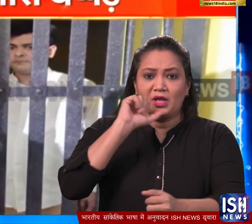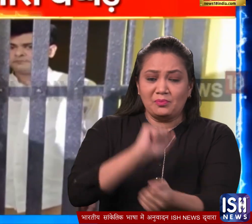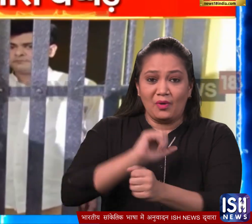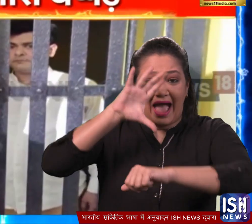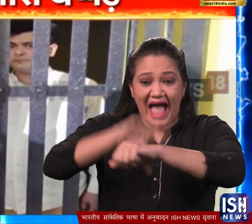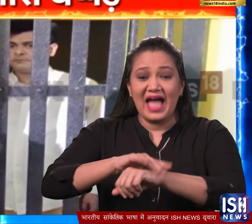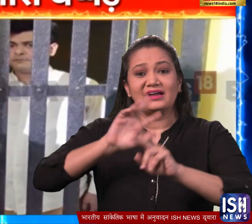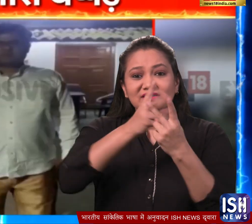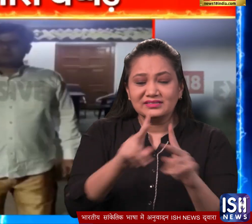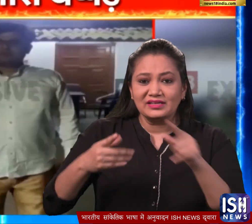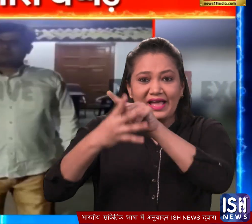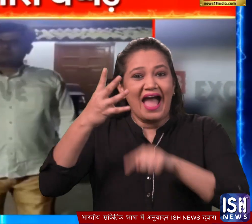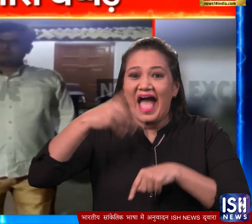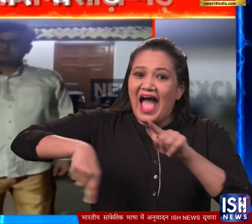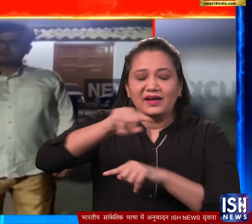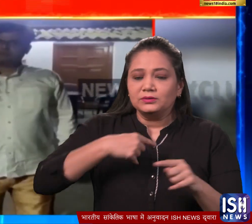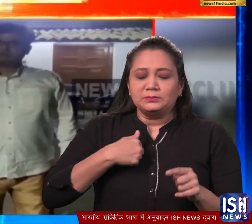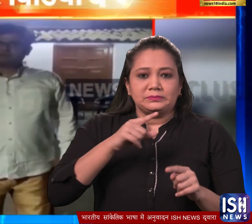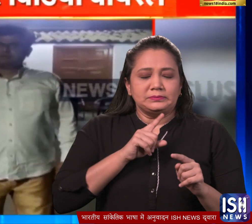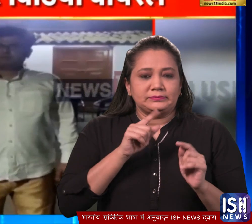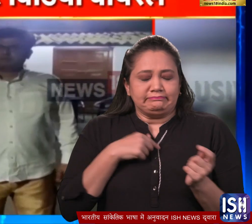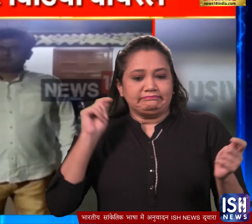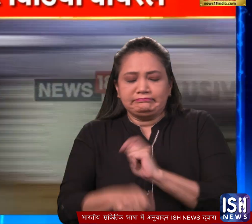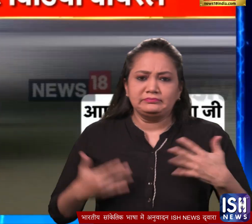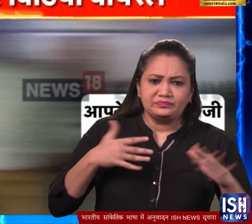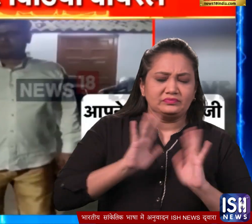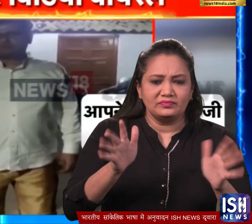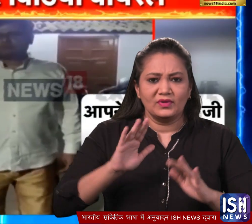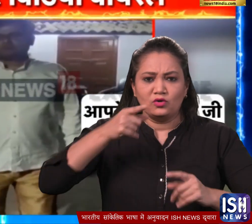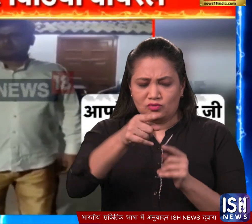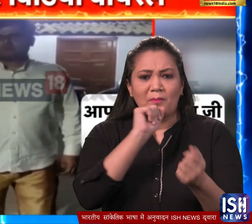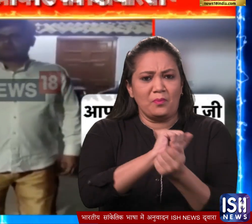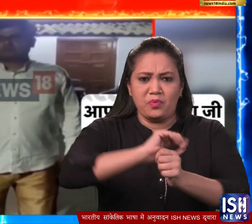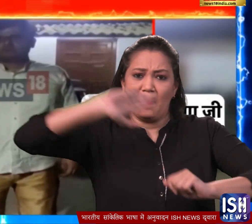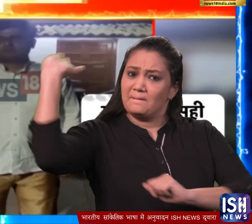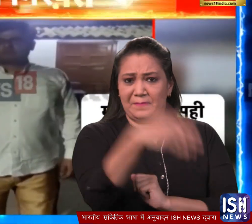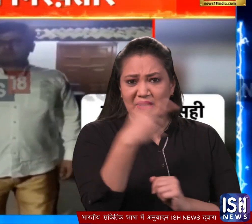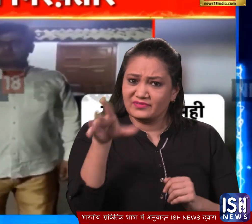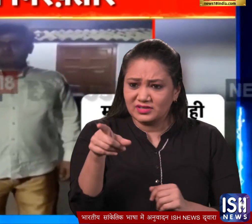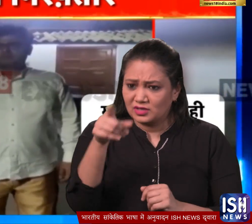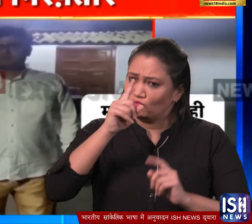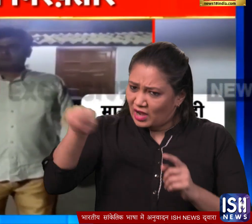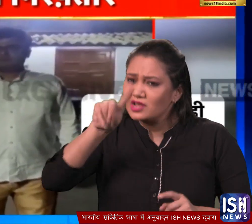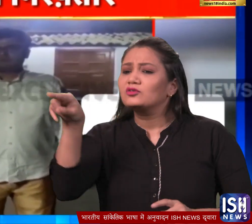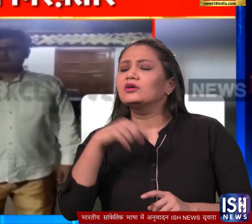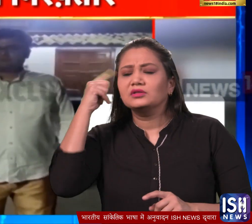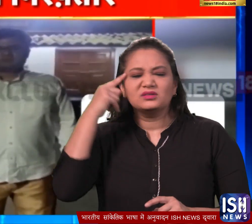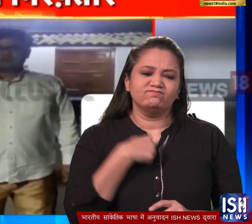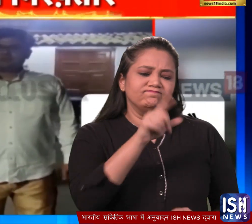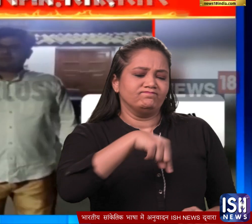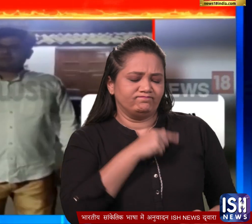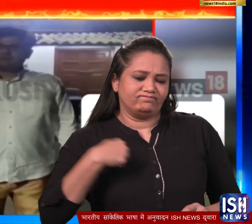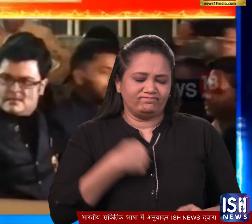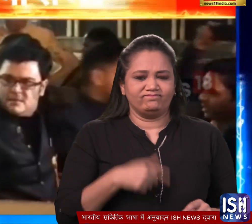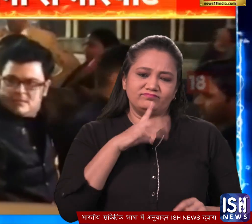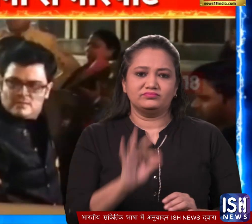बार पुलिस का शिकंजा कसते ही आरोपियों की अकड़ ढीली पड़ते देर नहीं लगी। आपने जो दरोगा जी को थप्पड़ मारा है, वो सही किया है कि गलत?